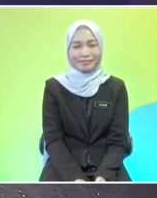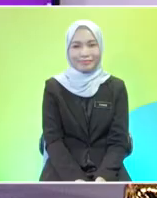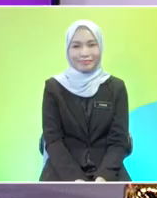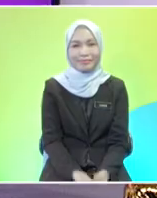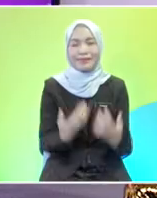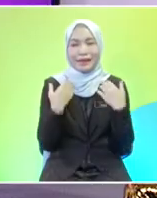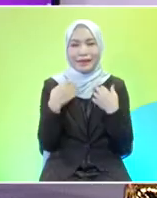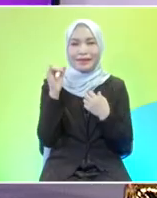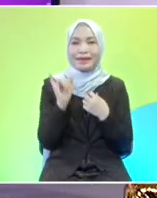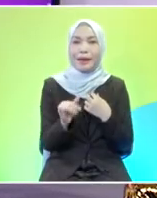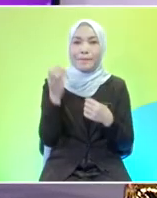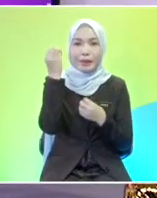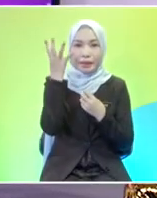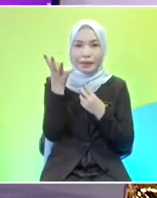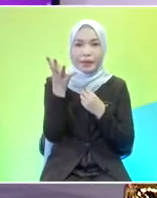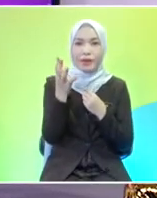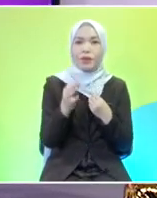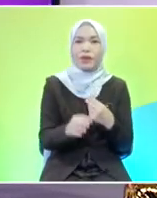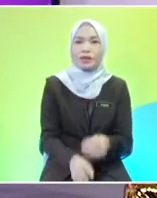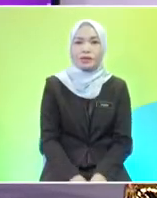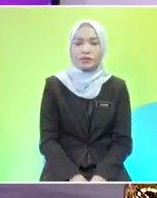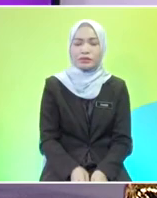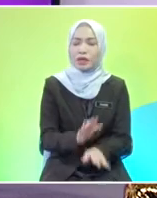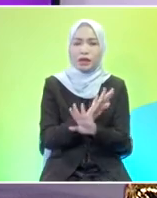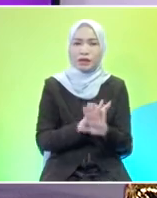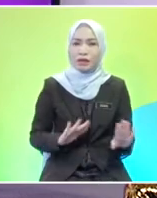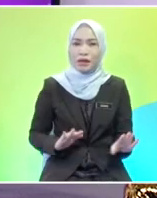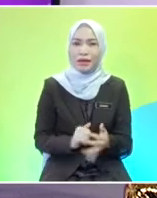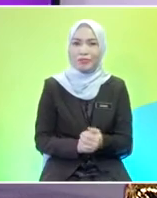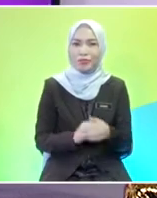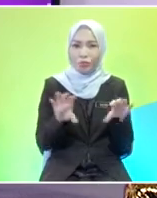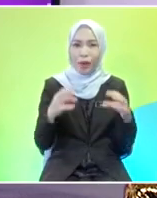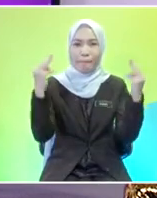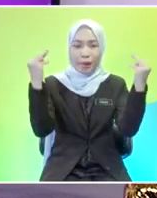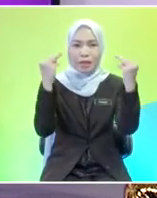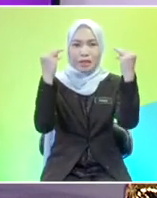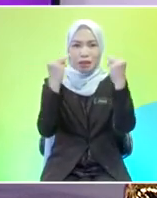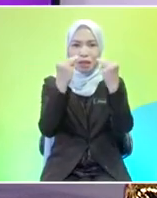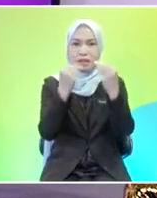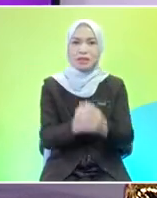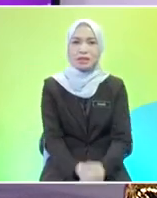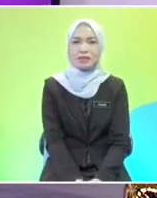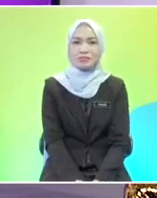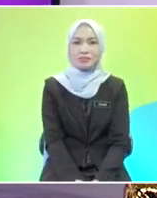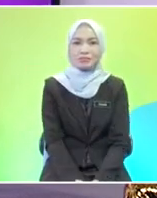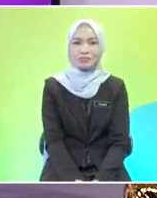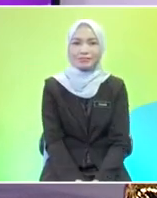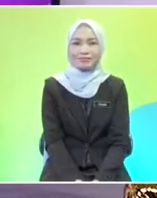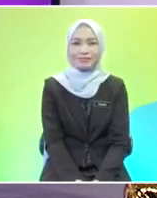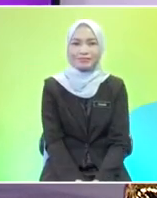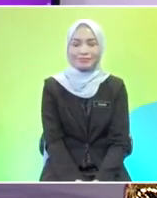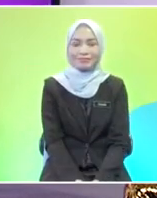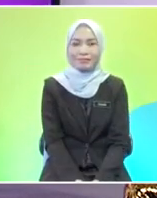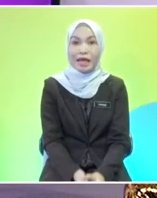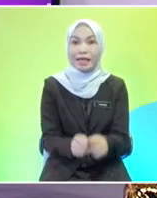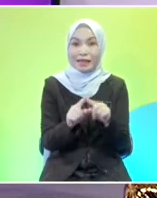yang memberitahu kita mmm janganlah sambuk janganlah kita buat sedikit ucapan tapi kita juga enak ada ucapan